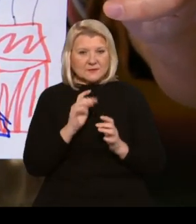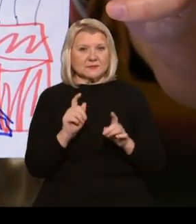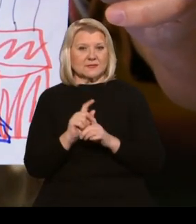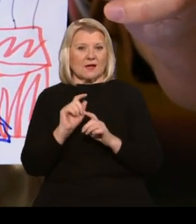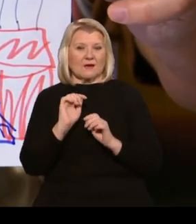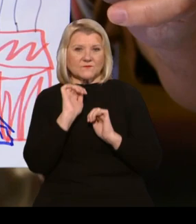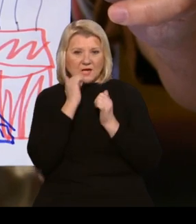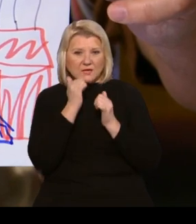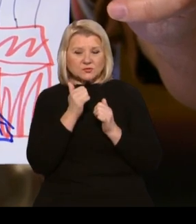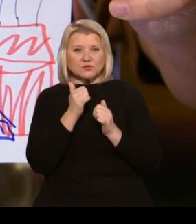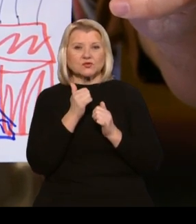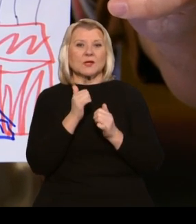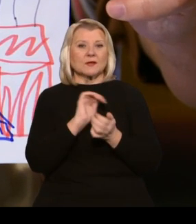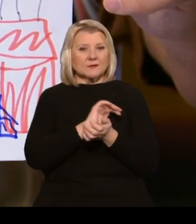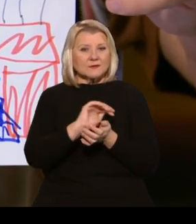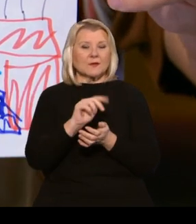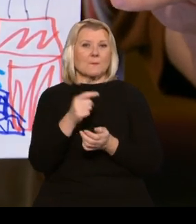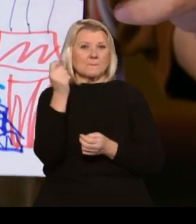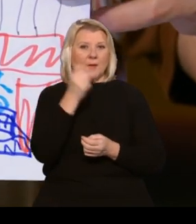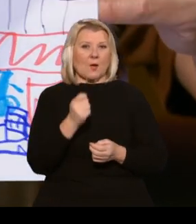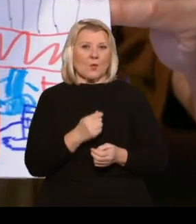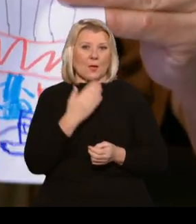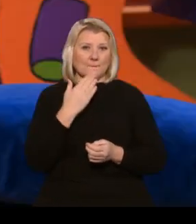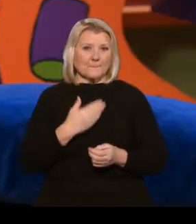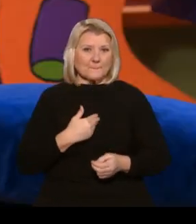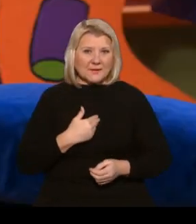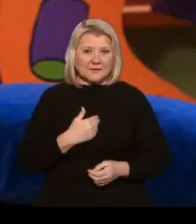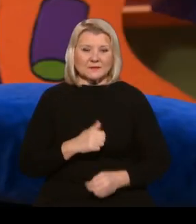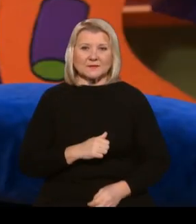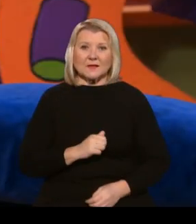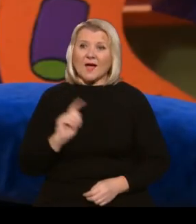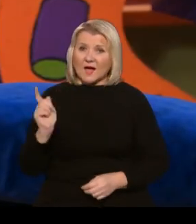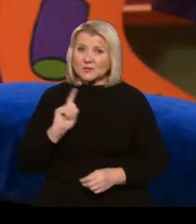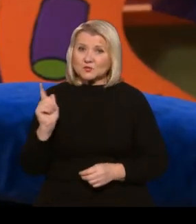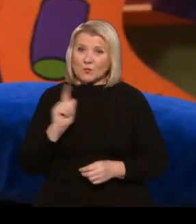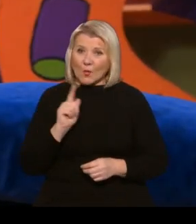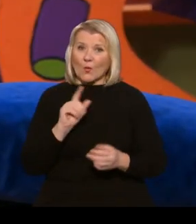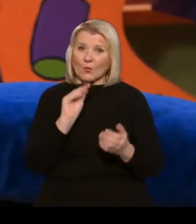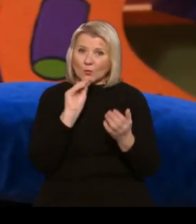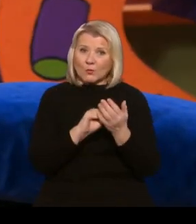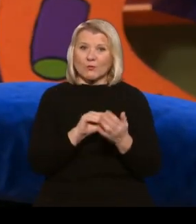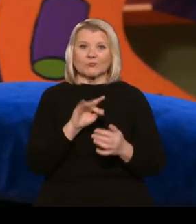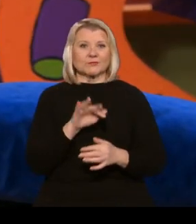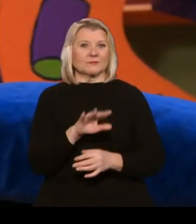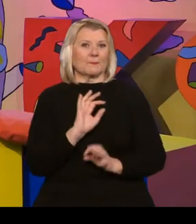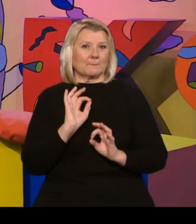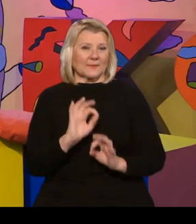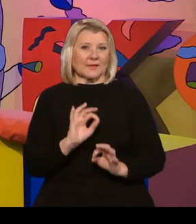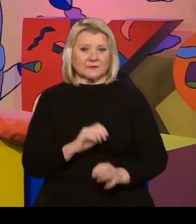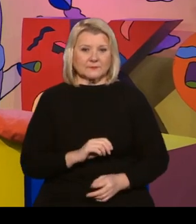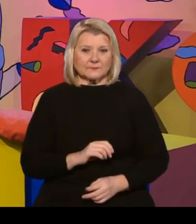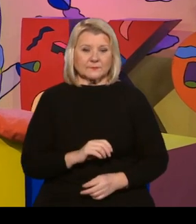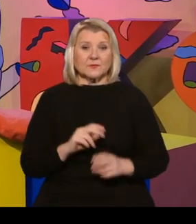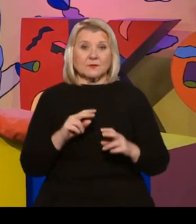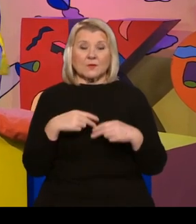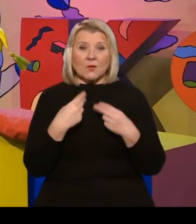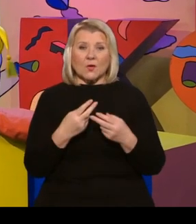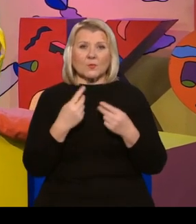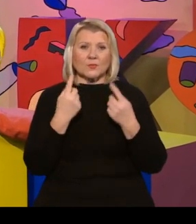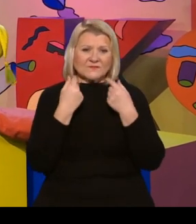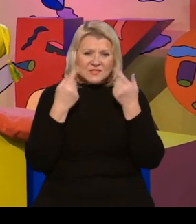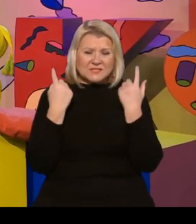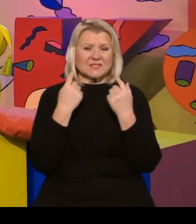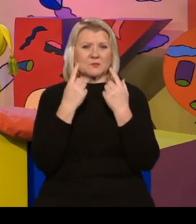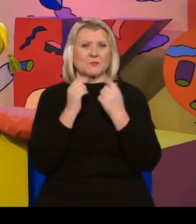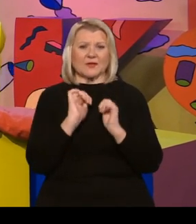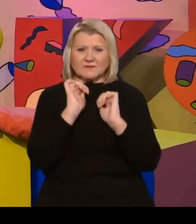Mili poslala, no, to je krása, víš. A jsme tam oba dva. No je. A tady je Filipek, Faninka, František